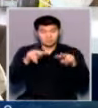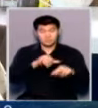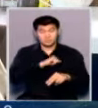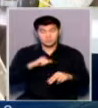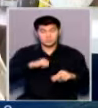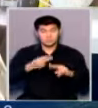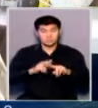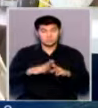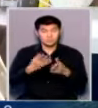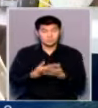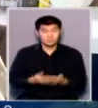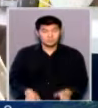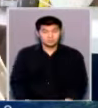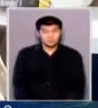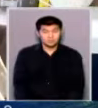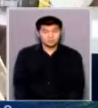ғой.